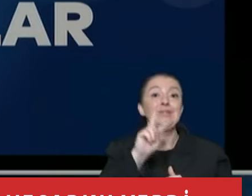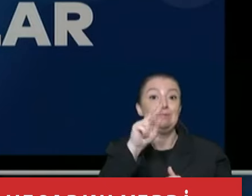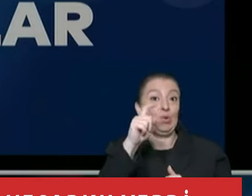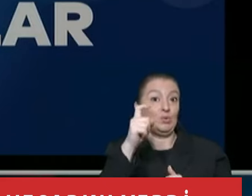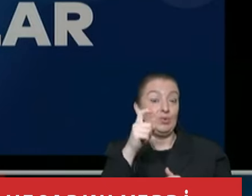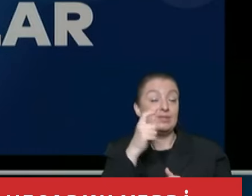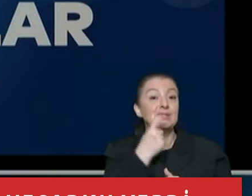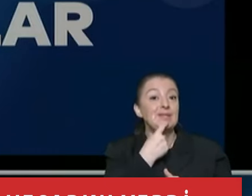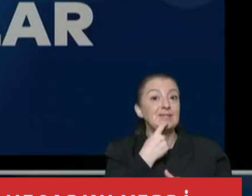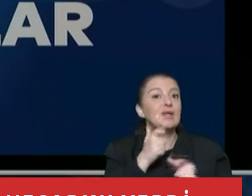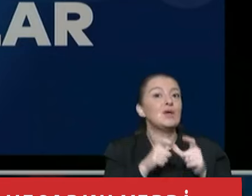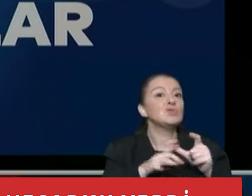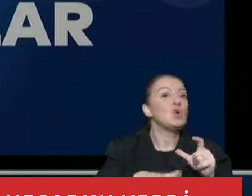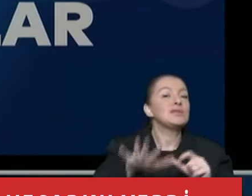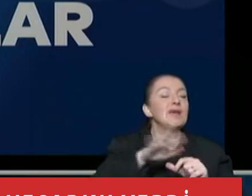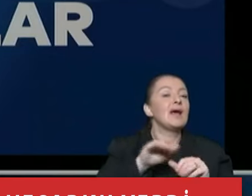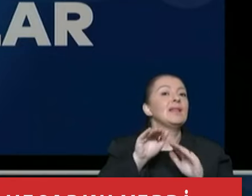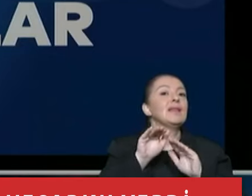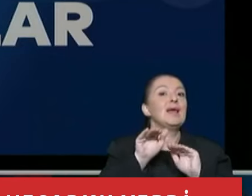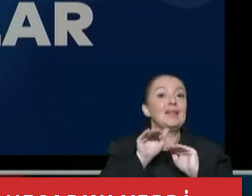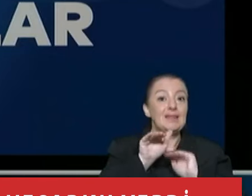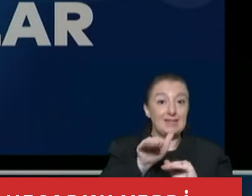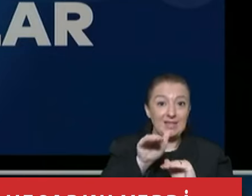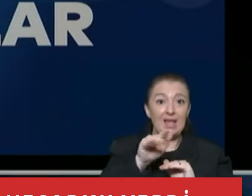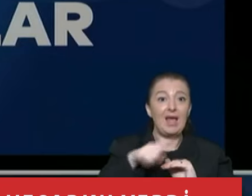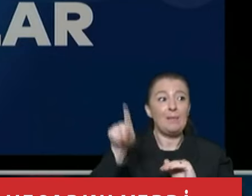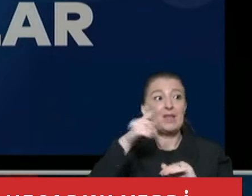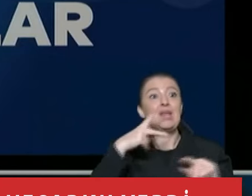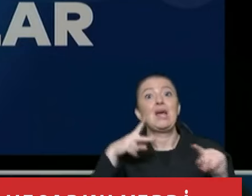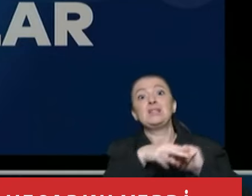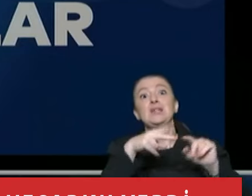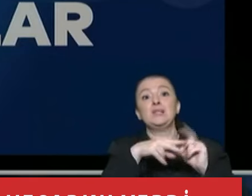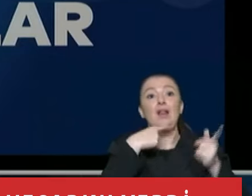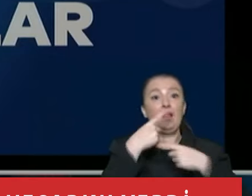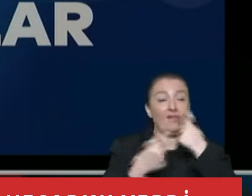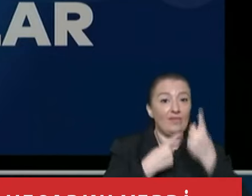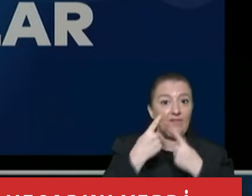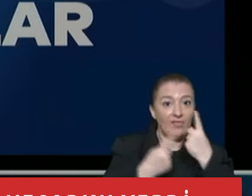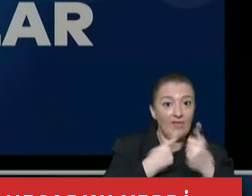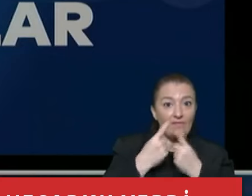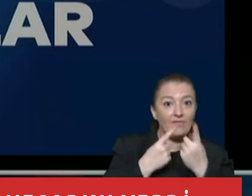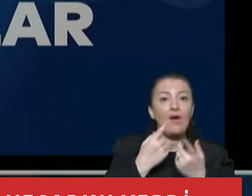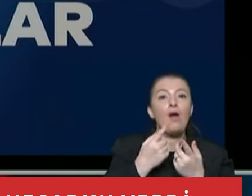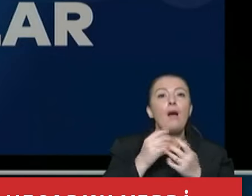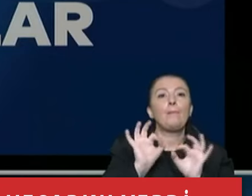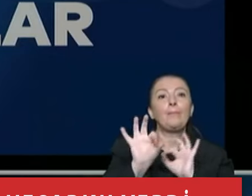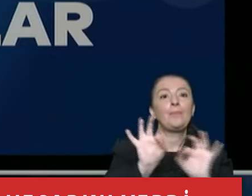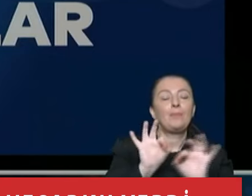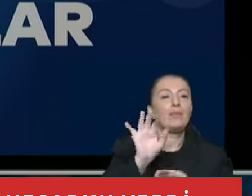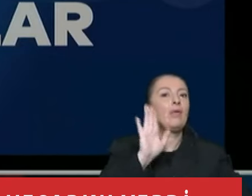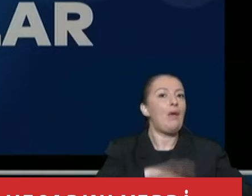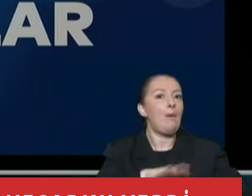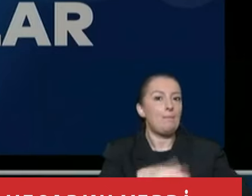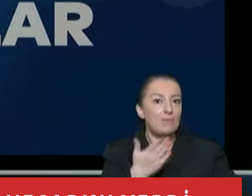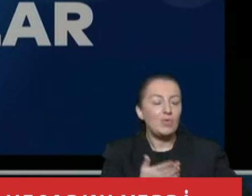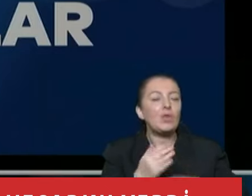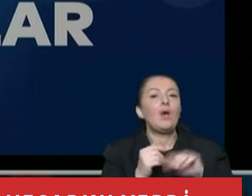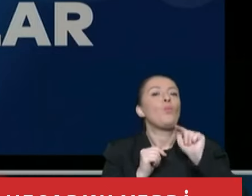2019'da sosyal destekleri kesecekler diye aleyhimize Kara Propaganda yapanların bu